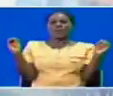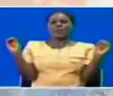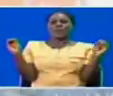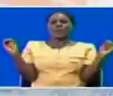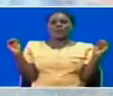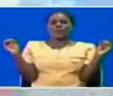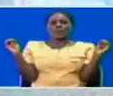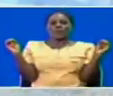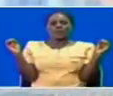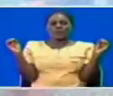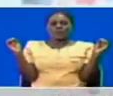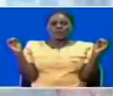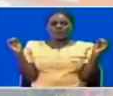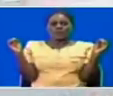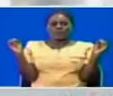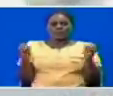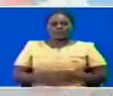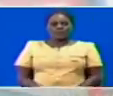ilivyotangazwa.